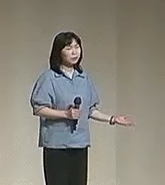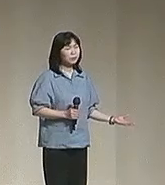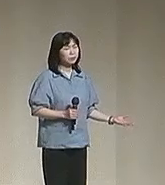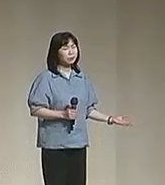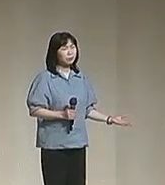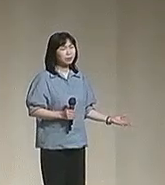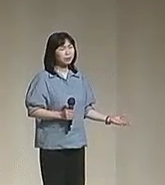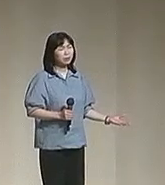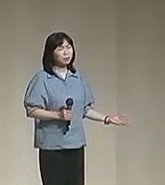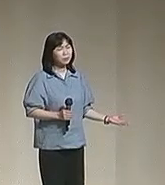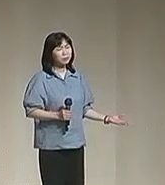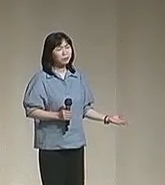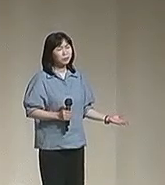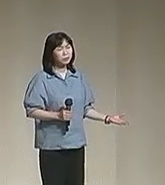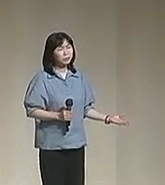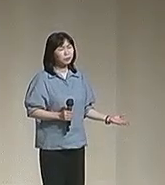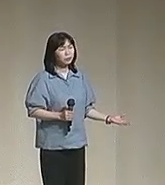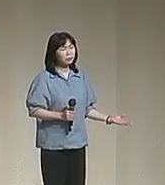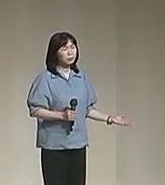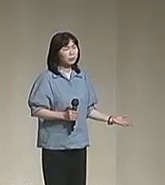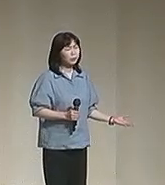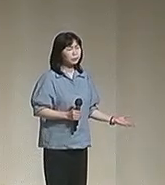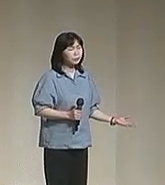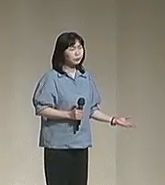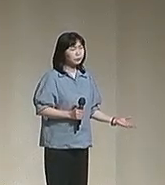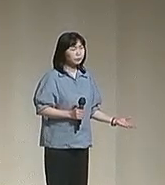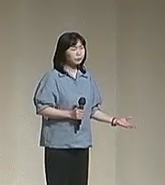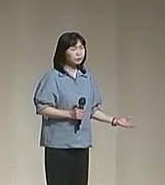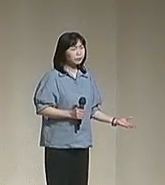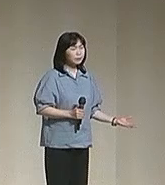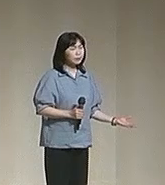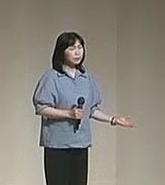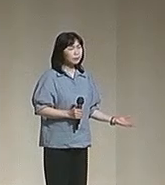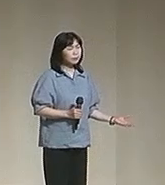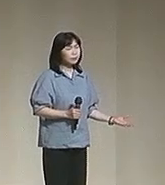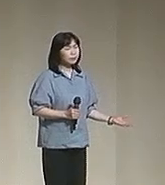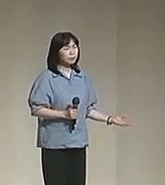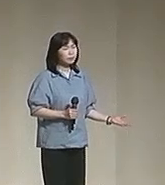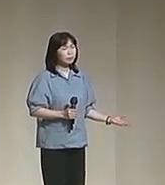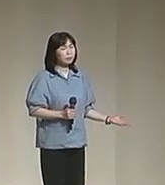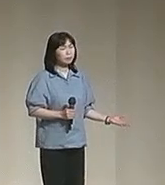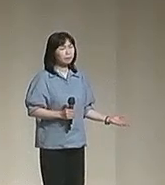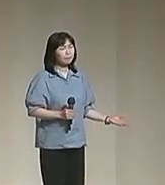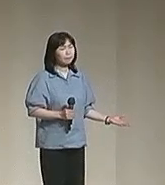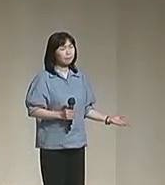주시옵소서. 인도하여 주시옵소서.